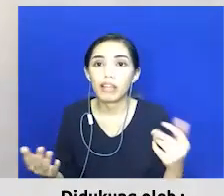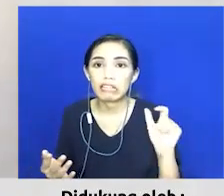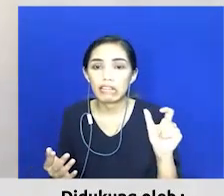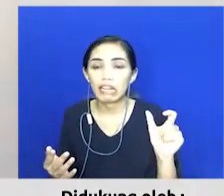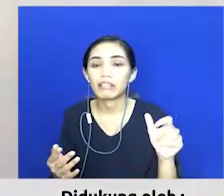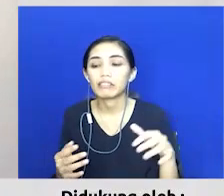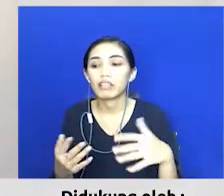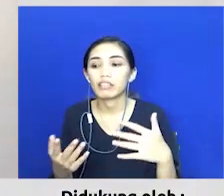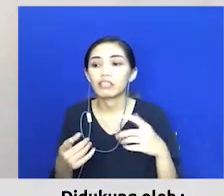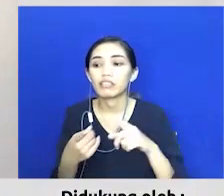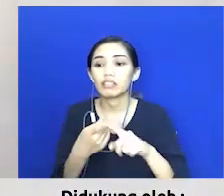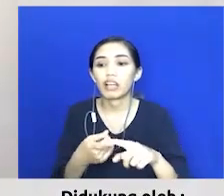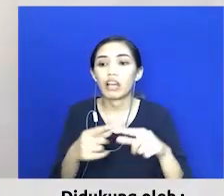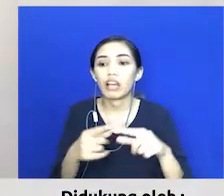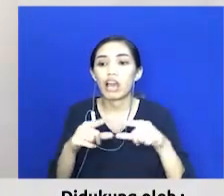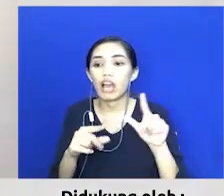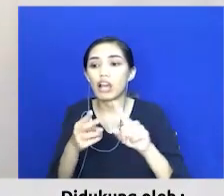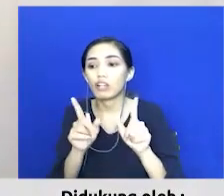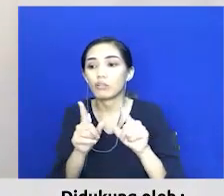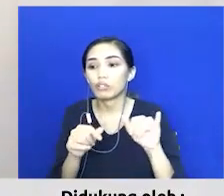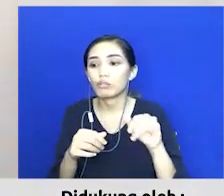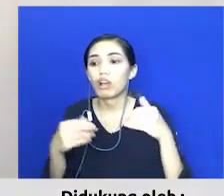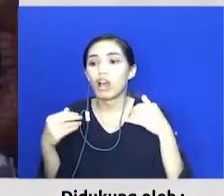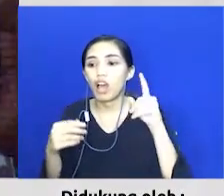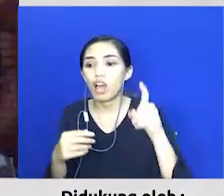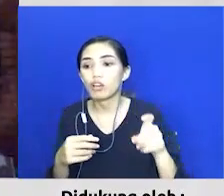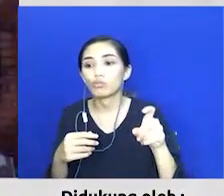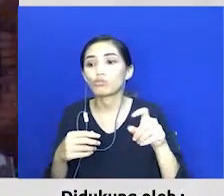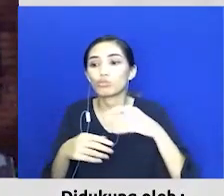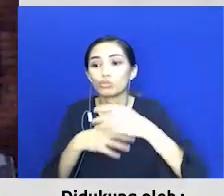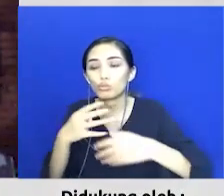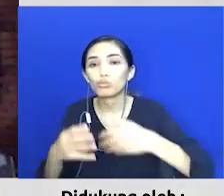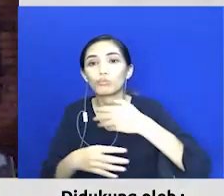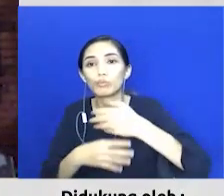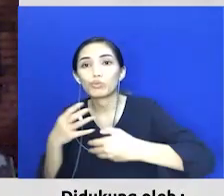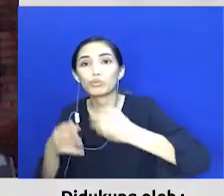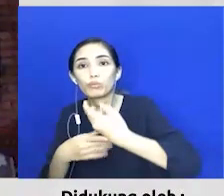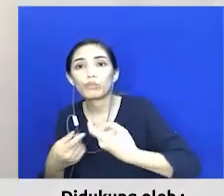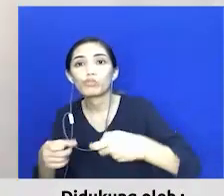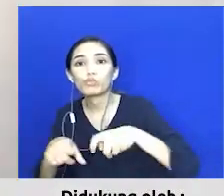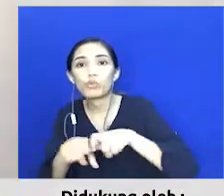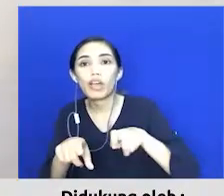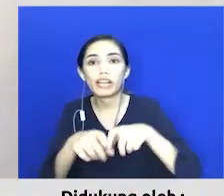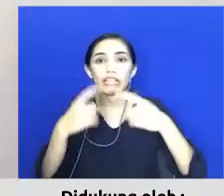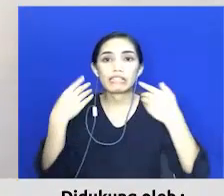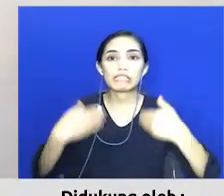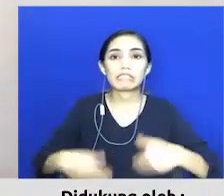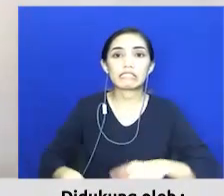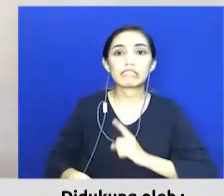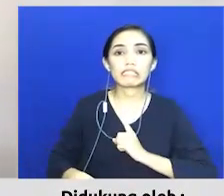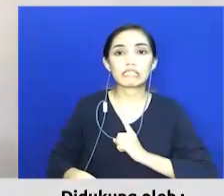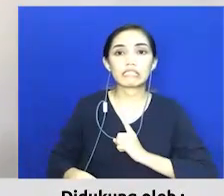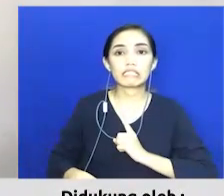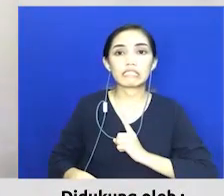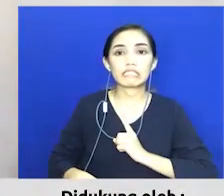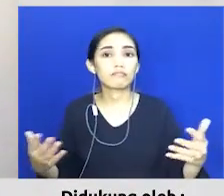Pak Alwi tadi ya, manusia itu harus adjusting terus-menerus gitu, menyesuaikan diri gitu. Ada pandangan enggak Prima